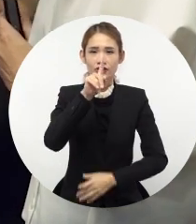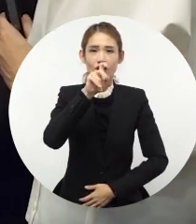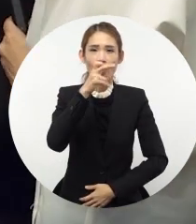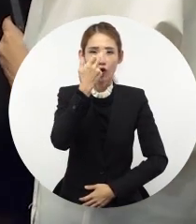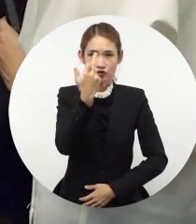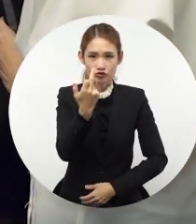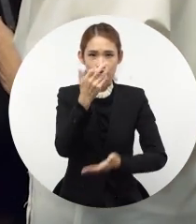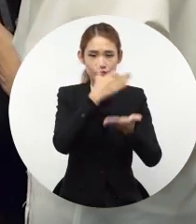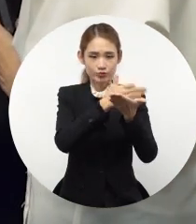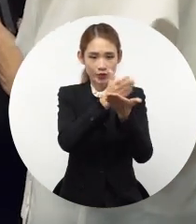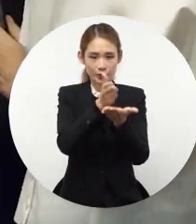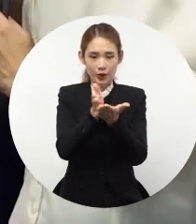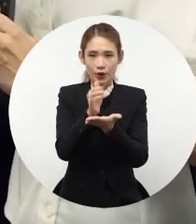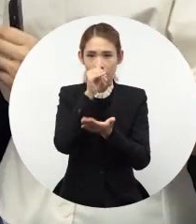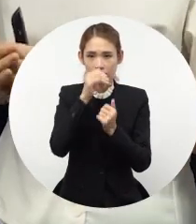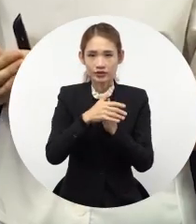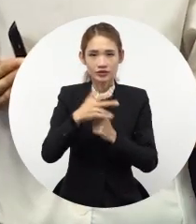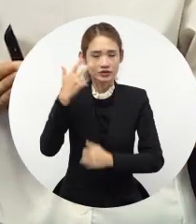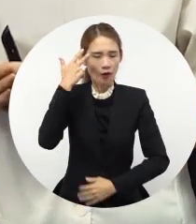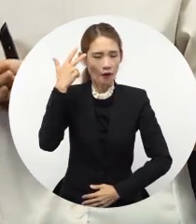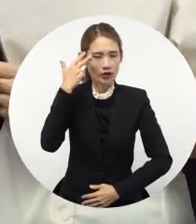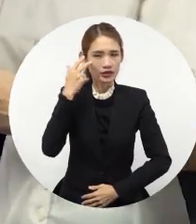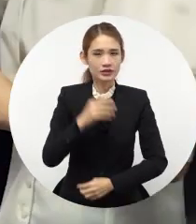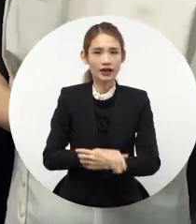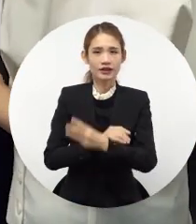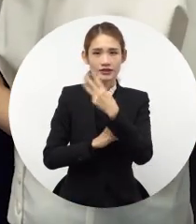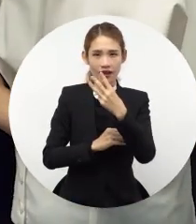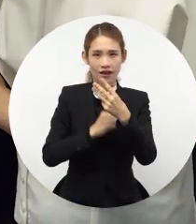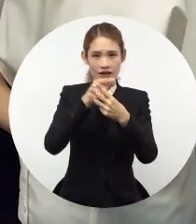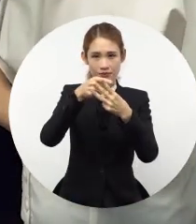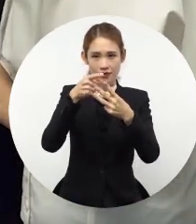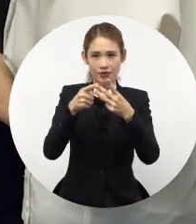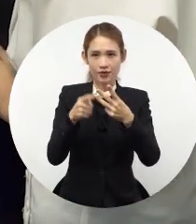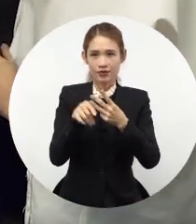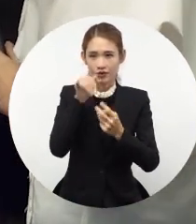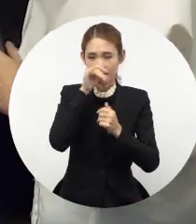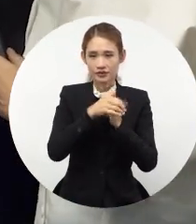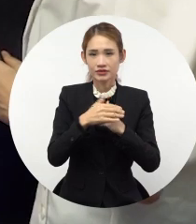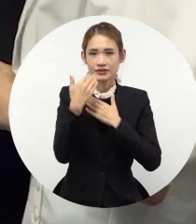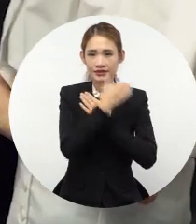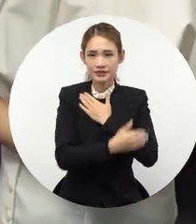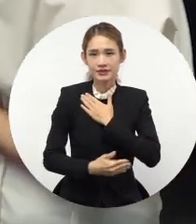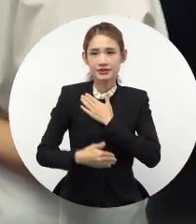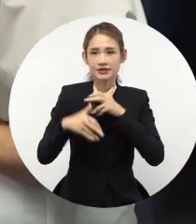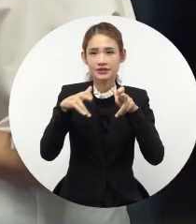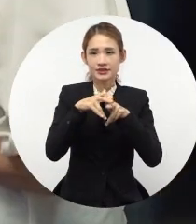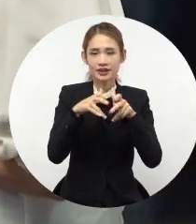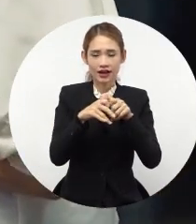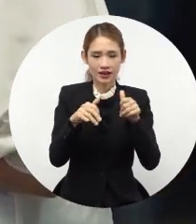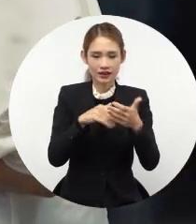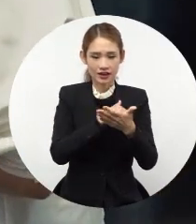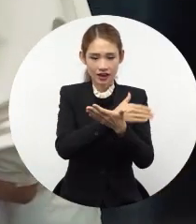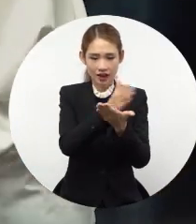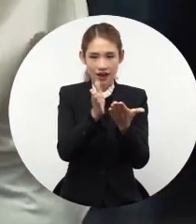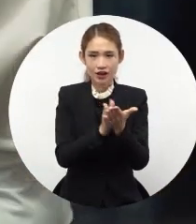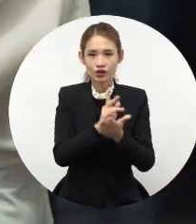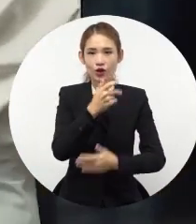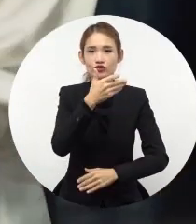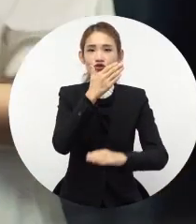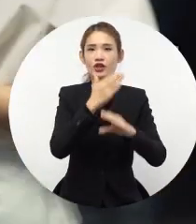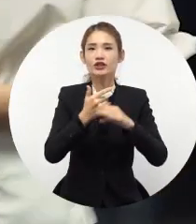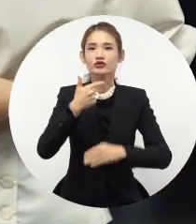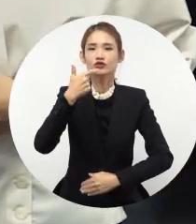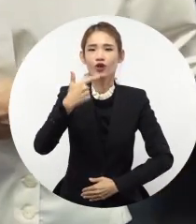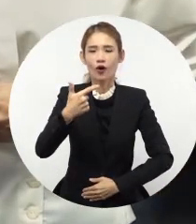그리고 정신적 장애로서 3범주가 있습니다. 이 신체적 장애 12범주 중에서 6가지가